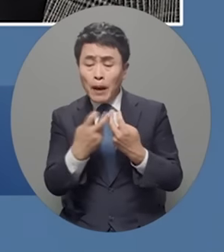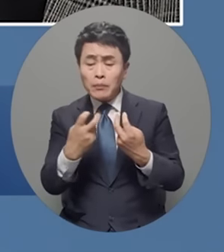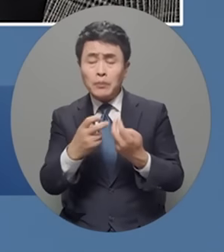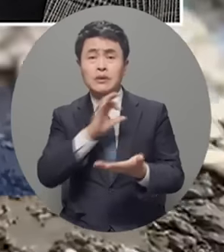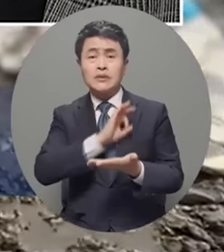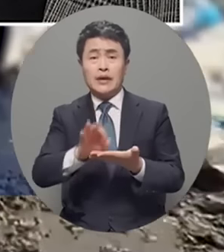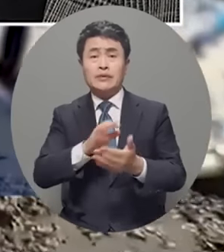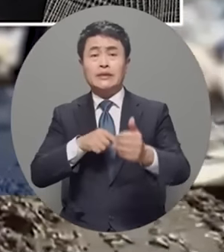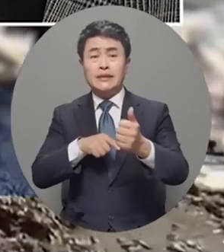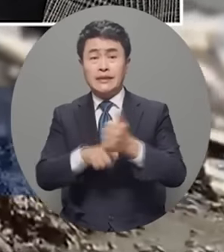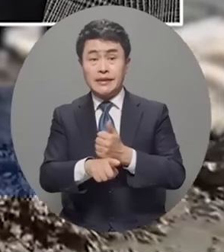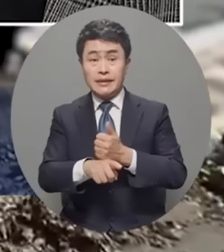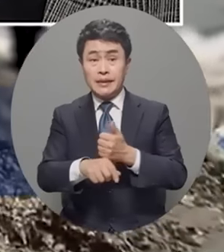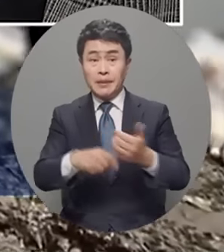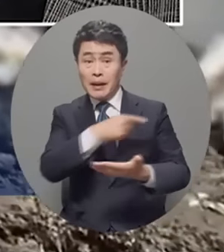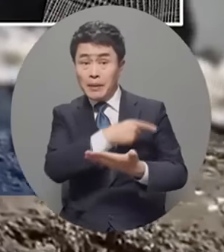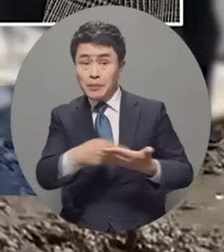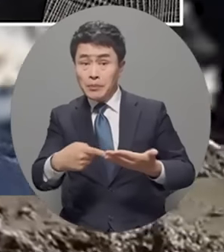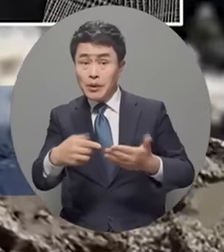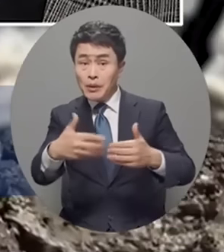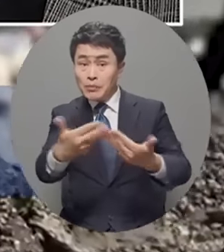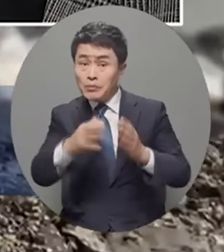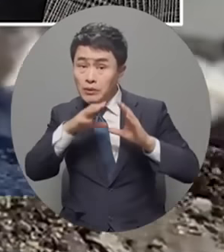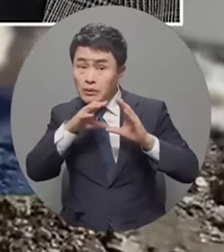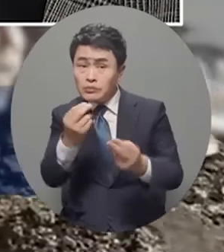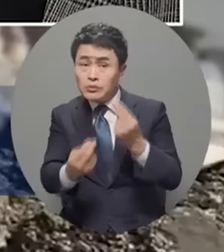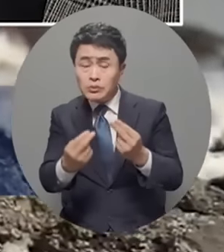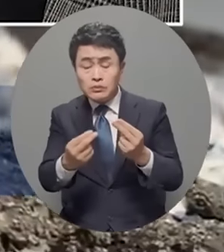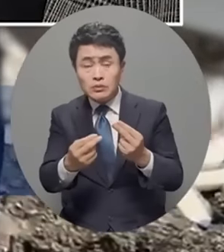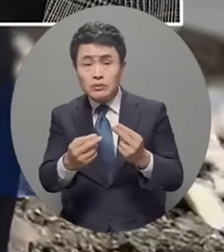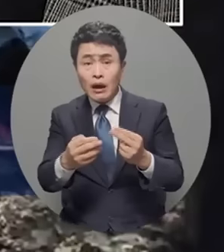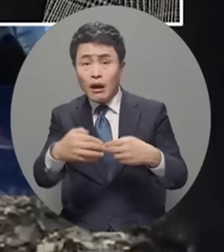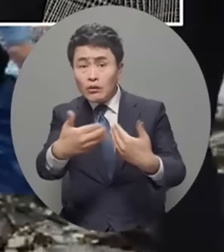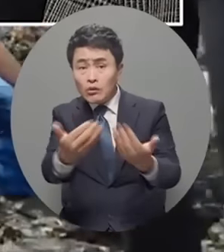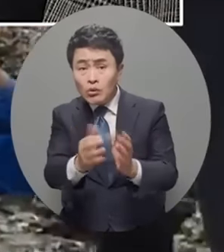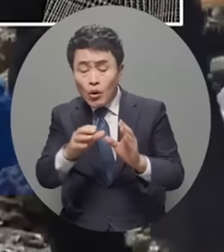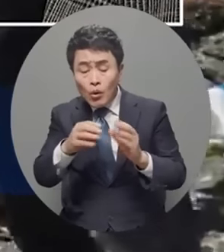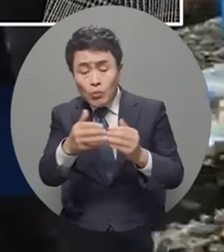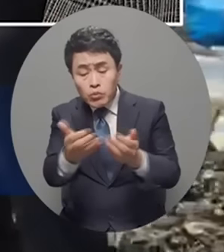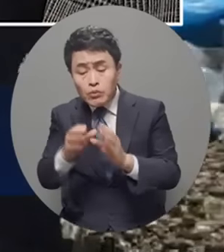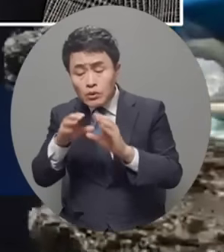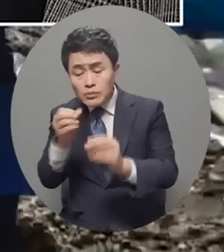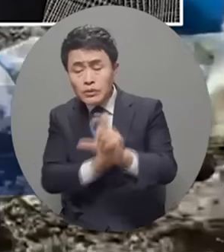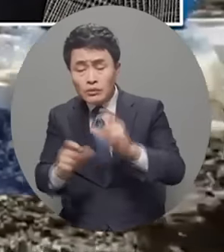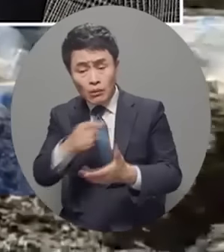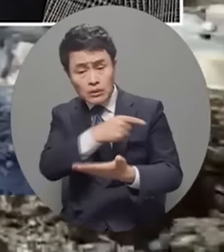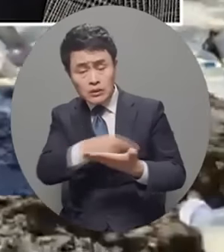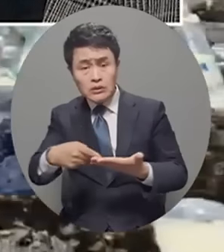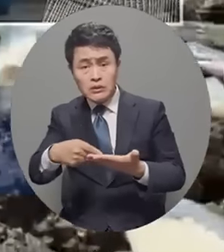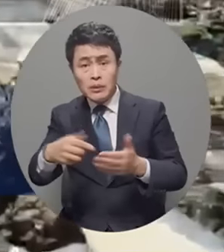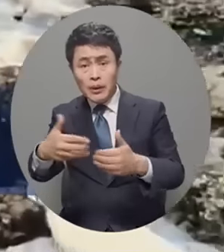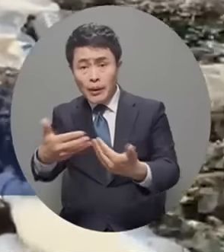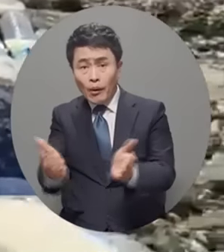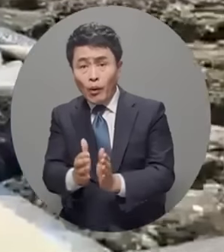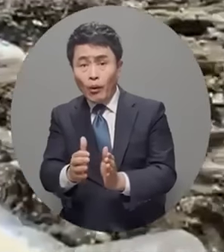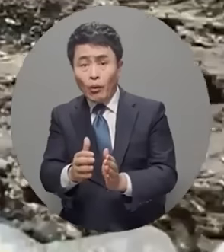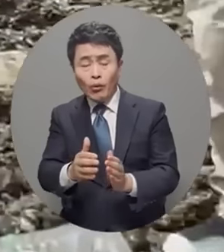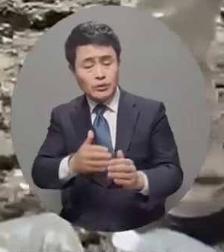거예요. 전면금지보다 덜 치매적인 것이 부분금지고요. 부분금지보다 덜 치매적인 것이 자제군